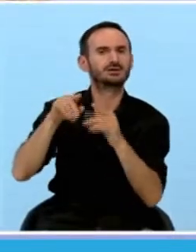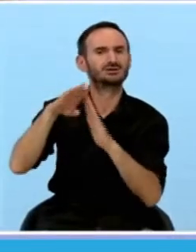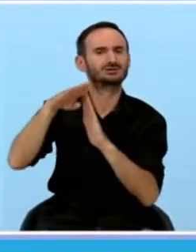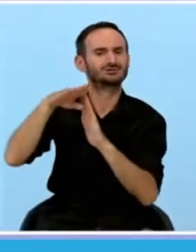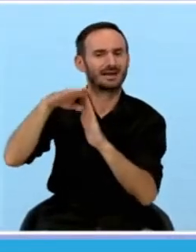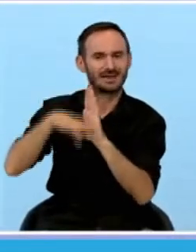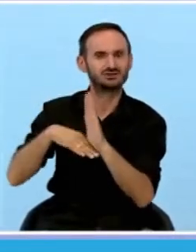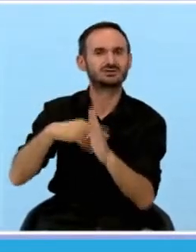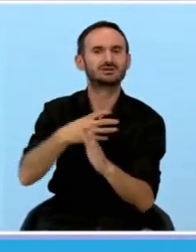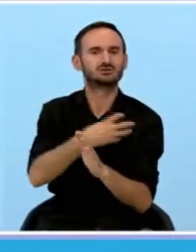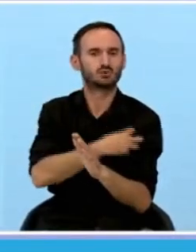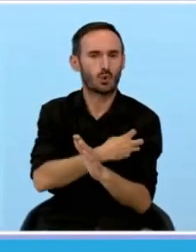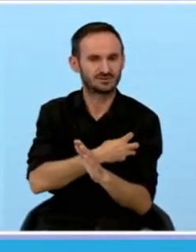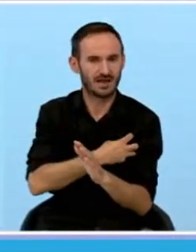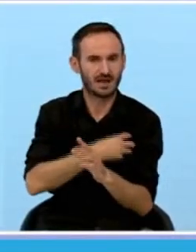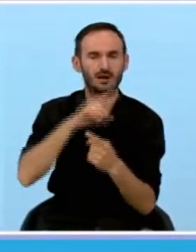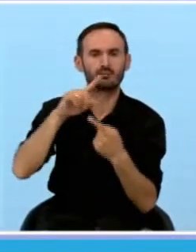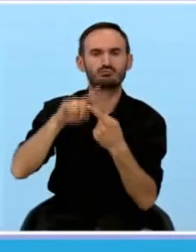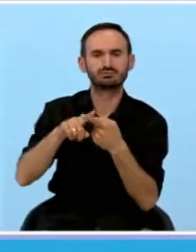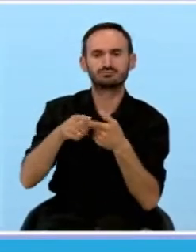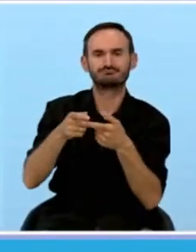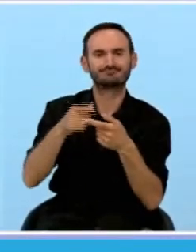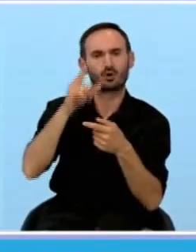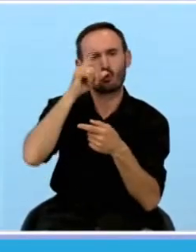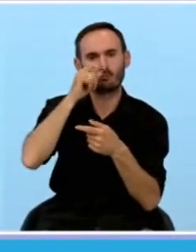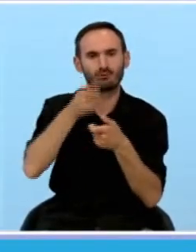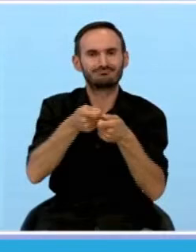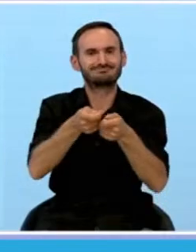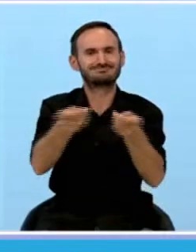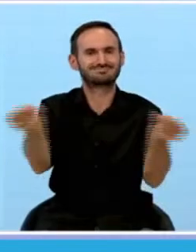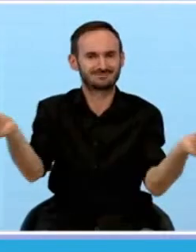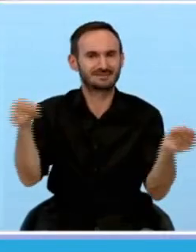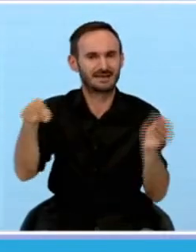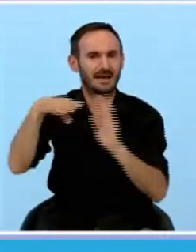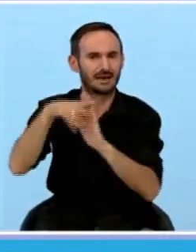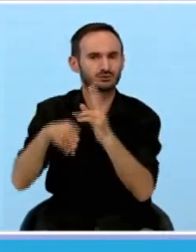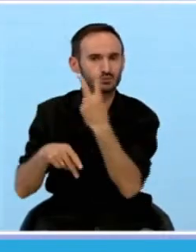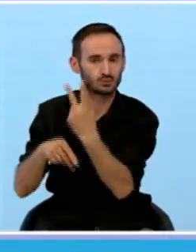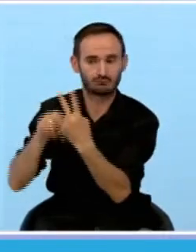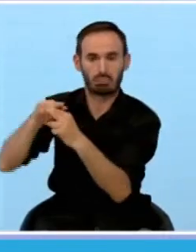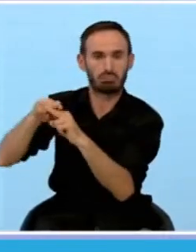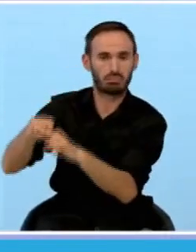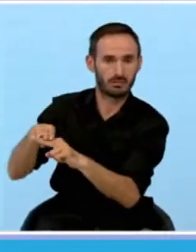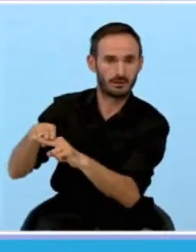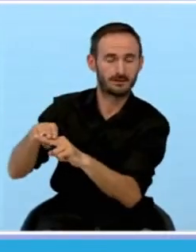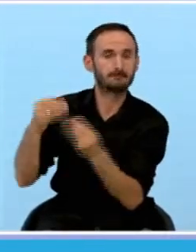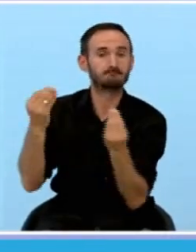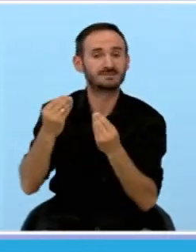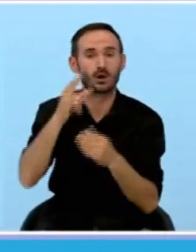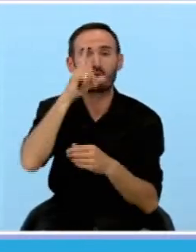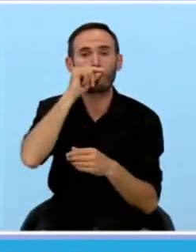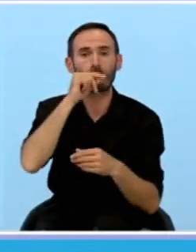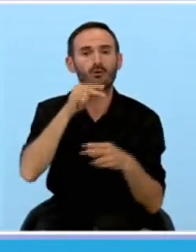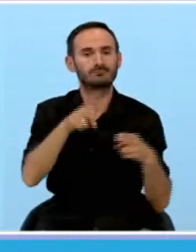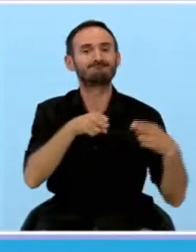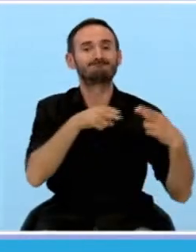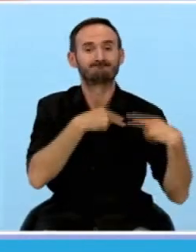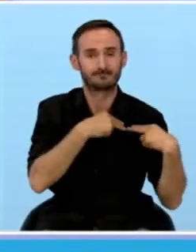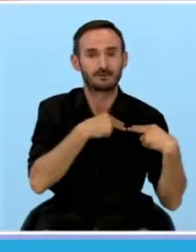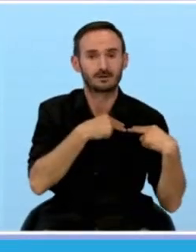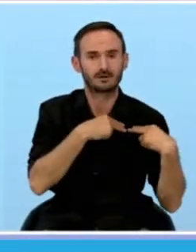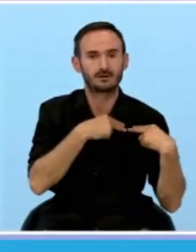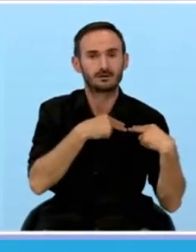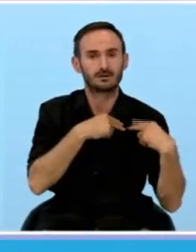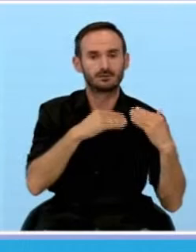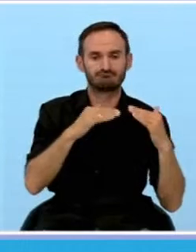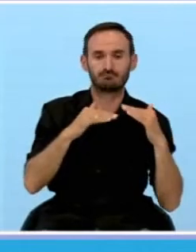për financimin e pushtetit lokal, që është shumë e interes, për një arsye të veçantë se komunat mojnë përgjithësi gogjet madhe